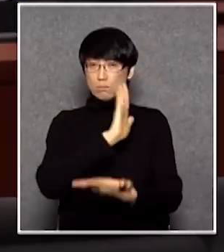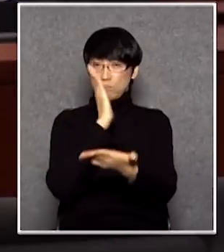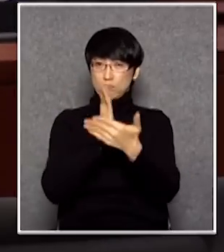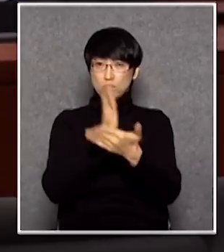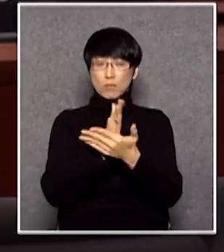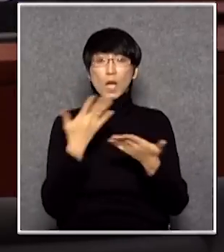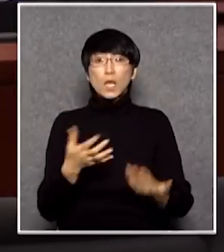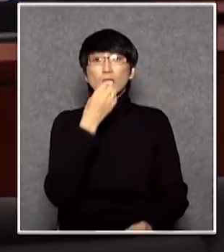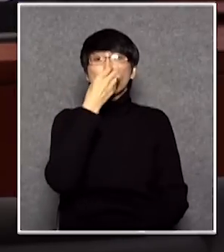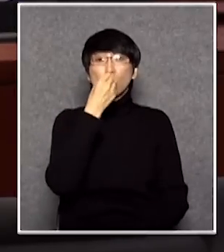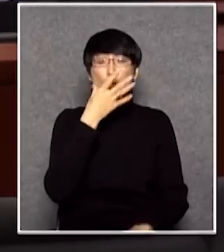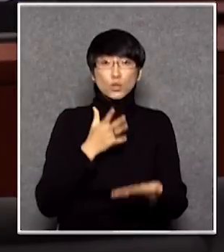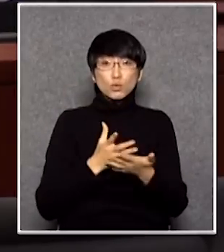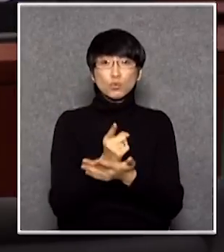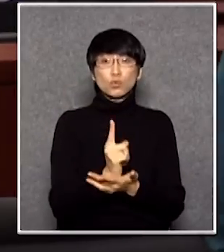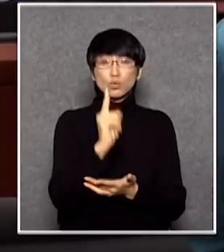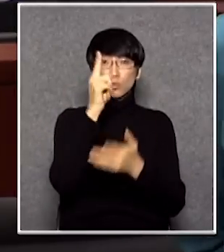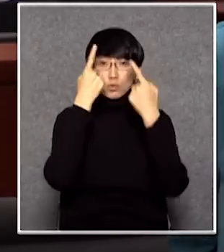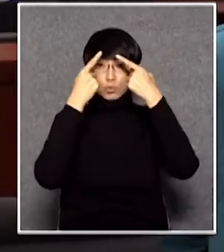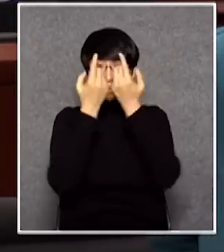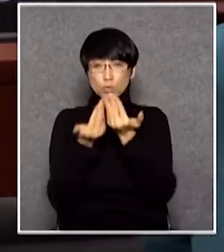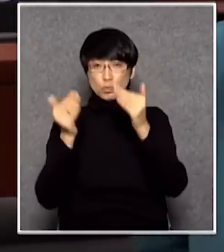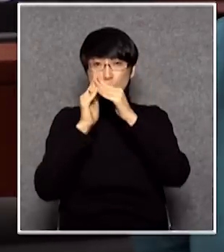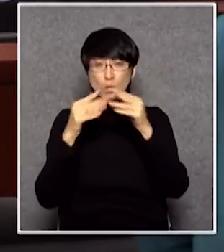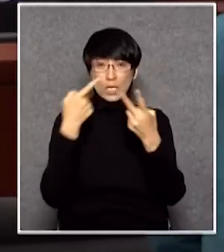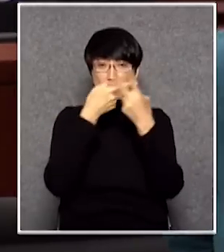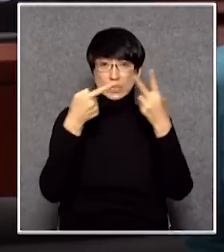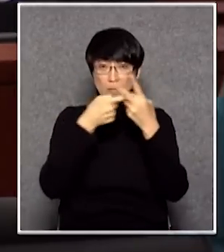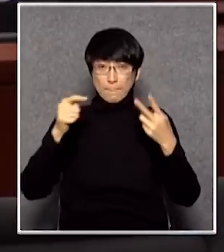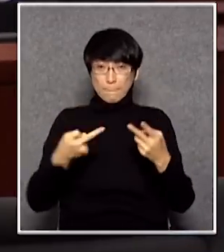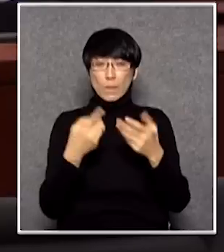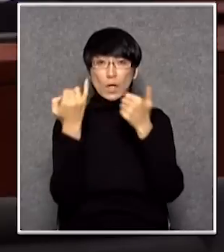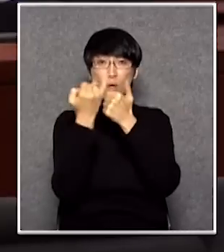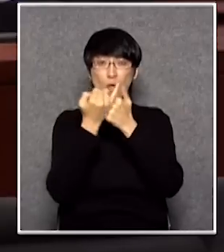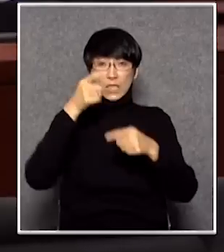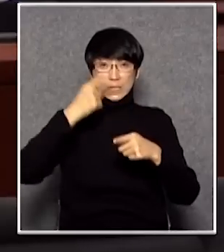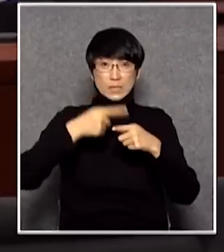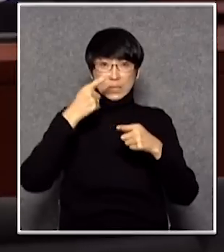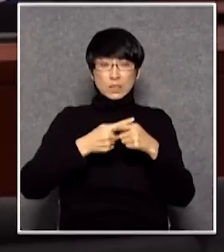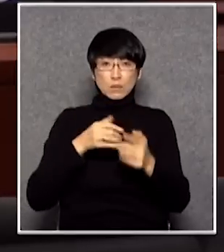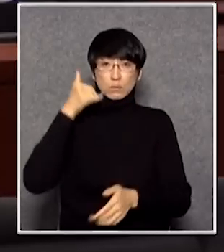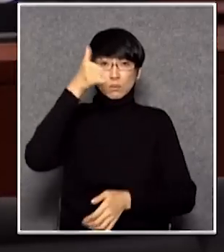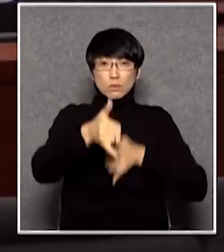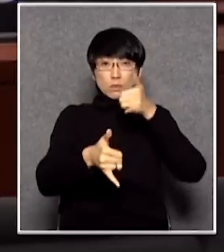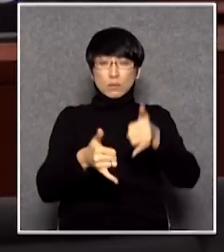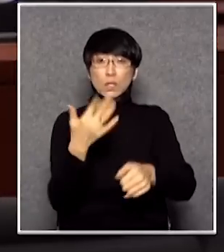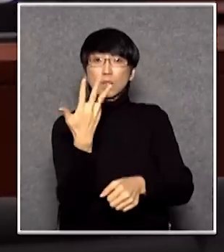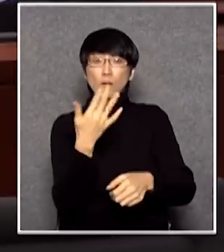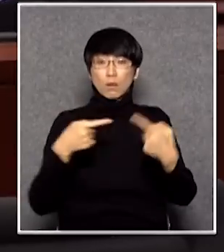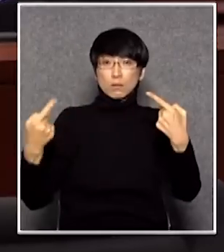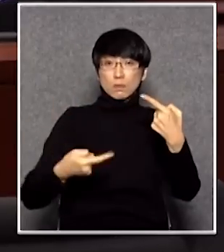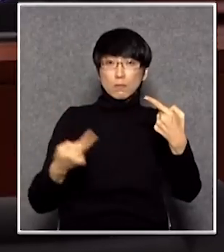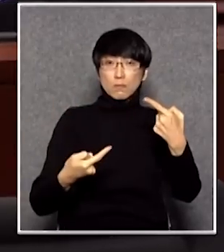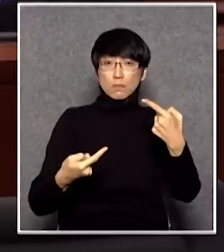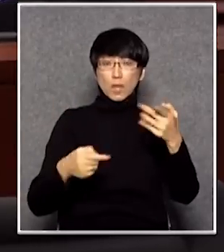家啊專上院校有廿幾萬人學生啊，真正出嚟嘅幾多啊？當你一萬咧。